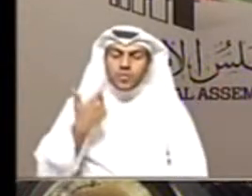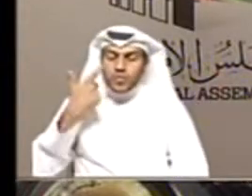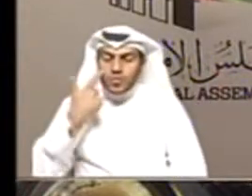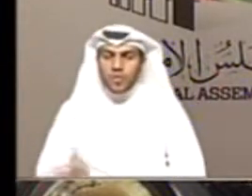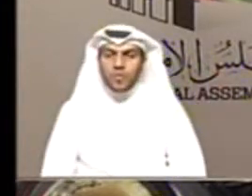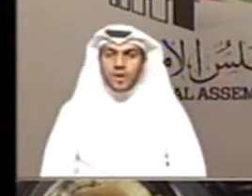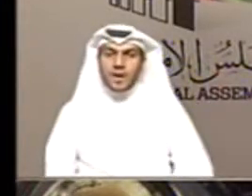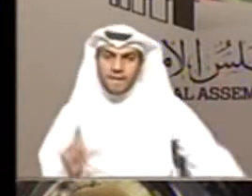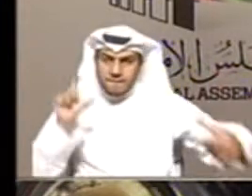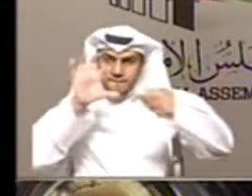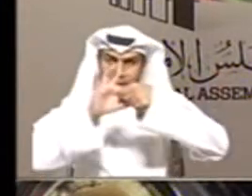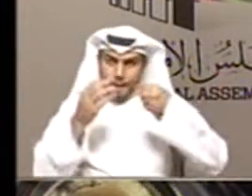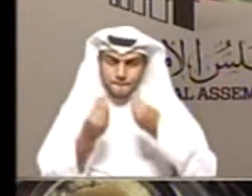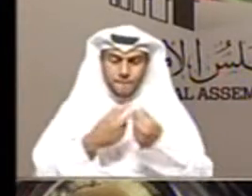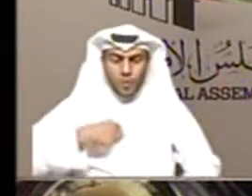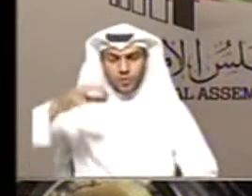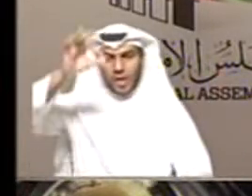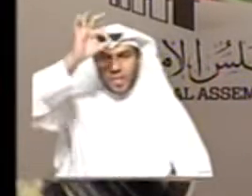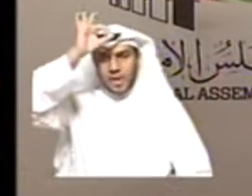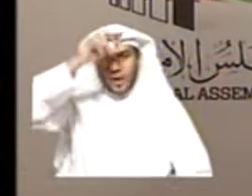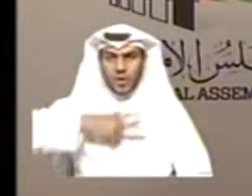ممثلة بمعالي الوزير